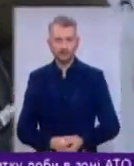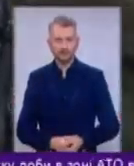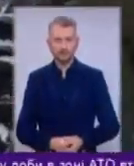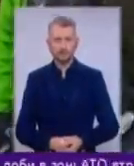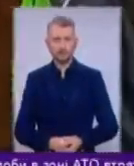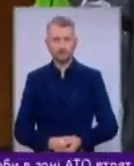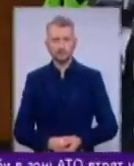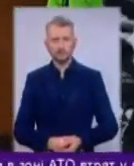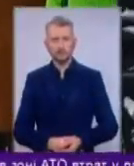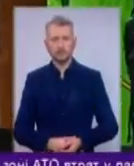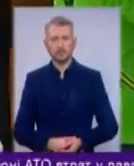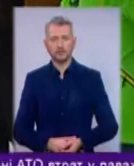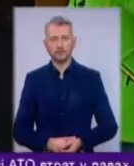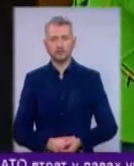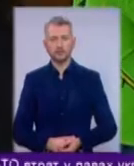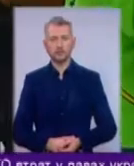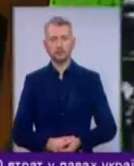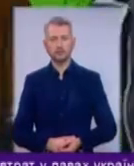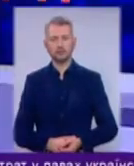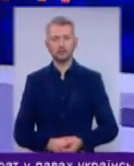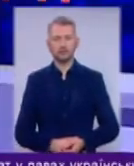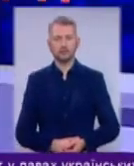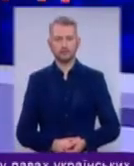Олександр Гончаренко, телеканал Київ.